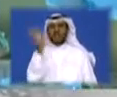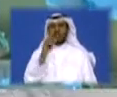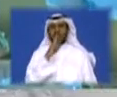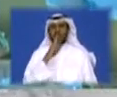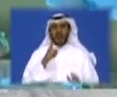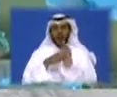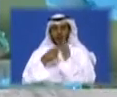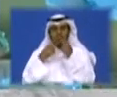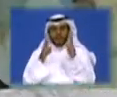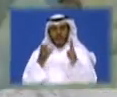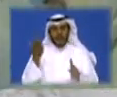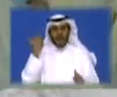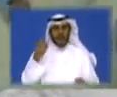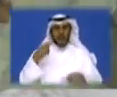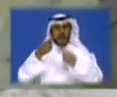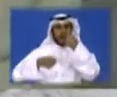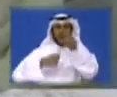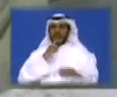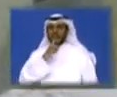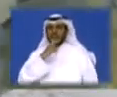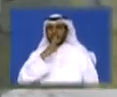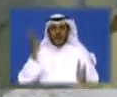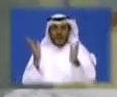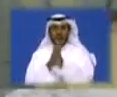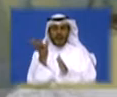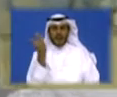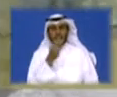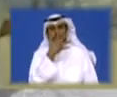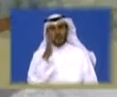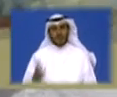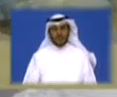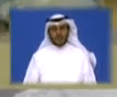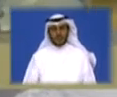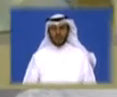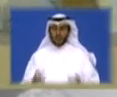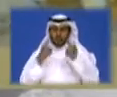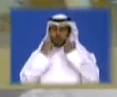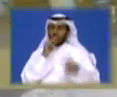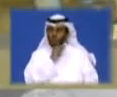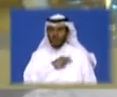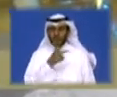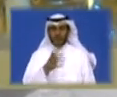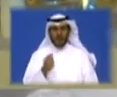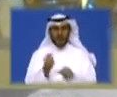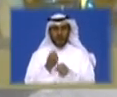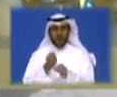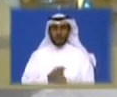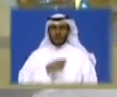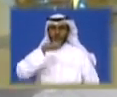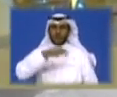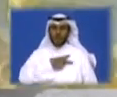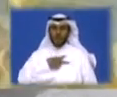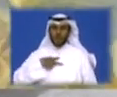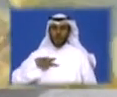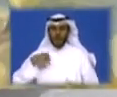إنشائها يأتي بعد عقود من العمل على خدمة المصلحة العامة بتثمين العقارات ونزع ملكيتها